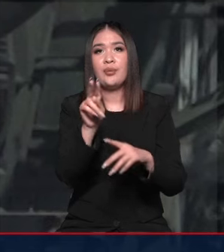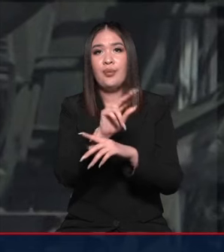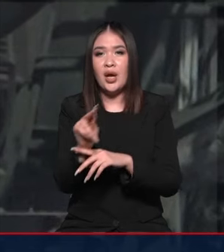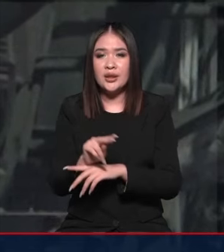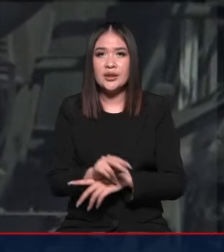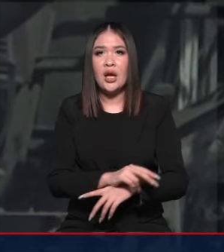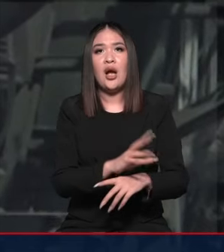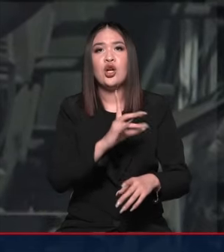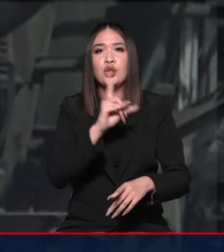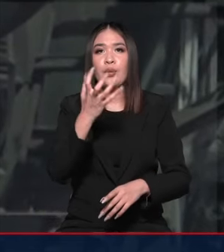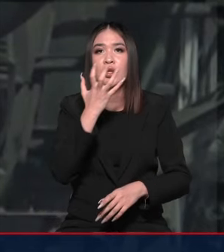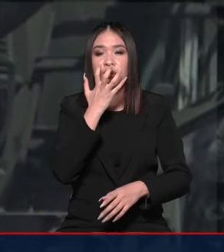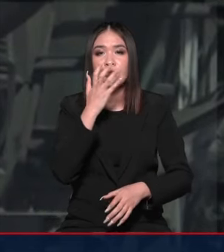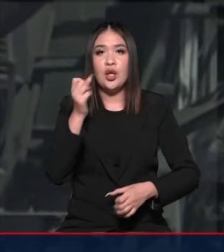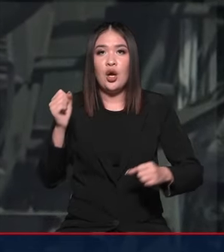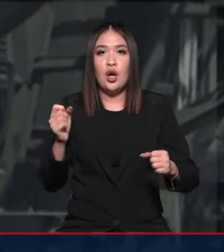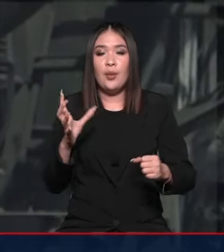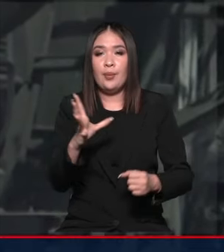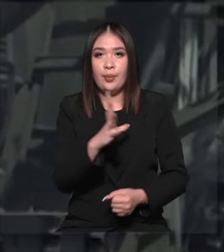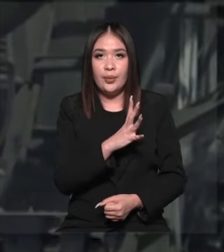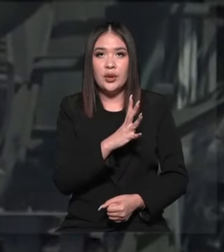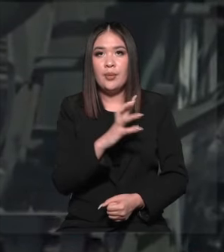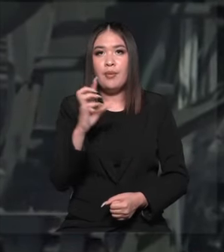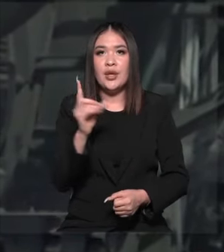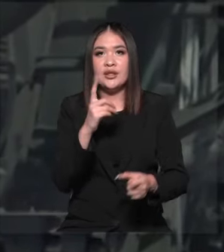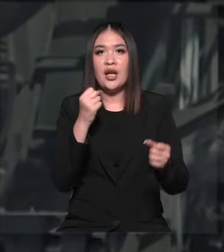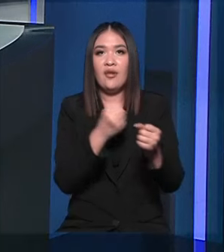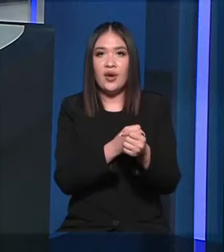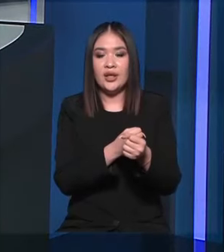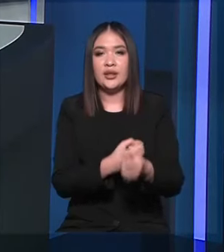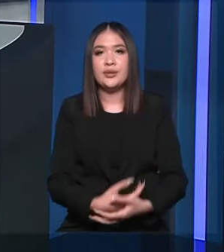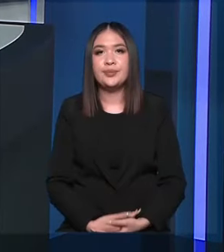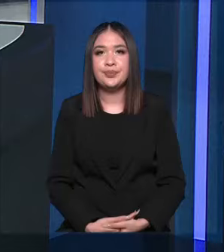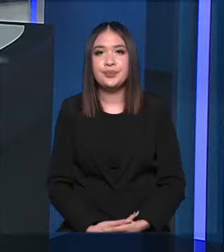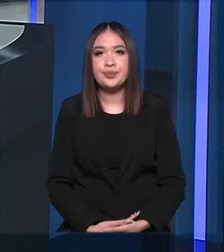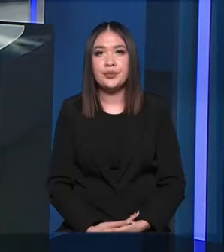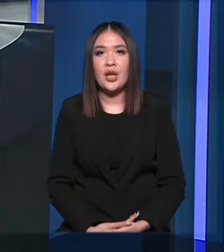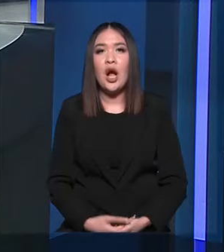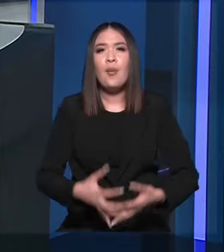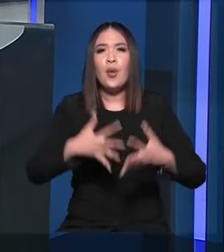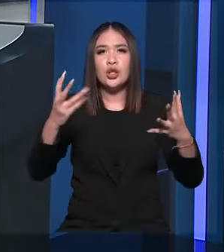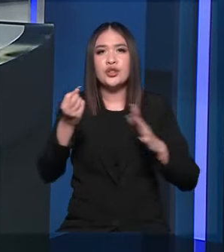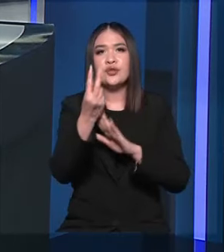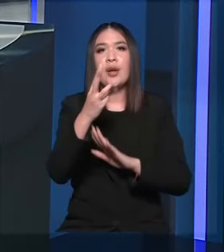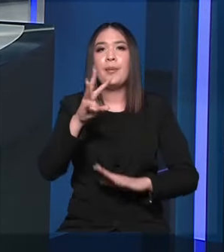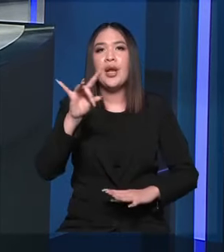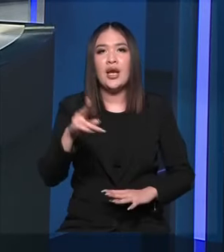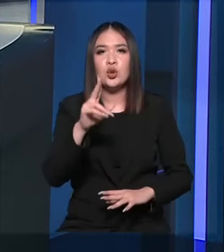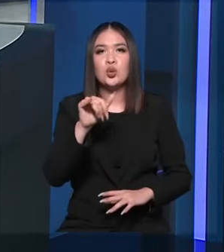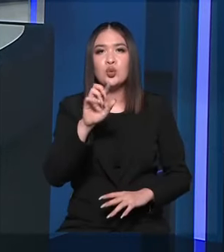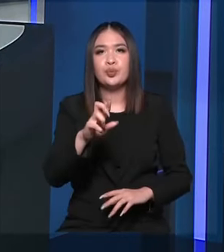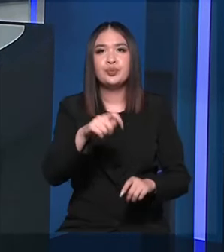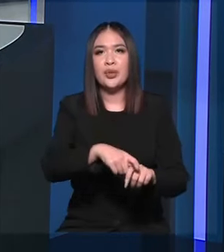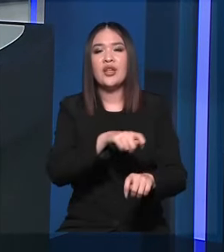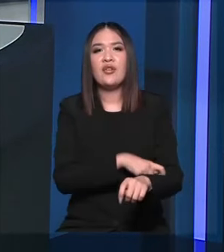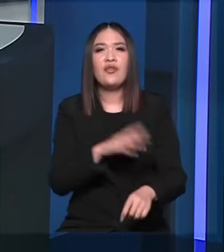отопительный сезон мы вошли и провели его без аварийного. Больше 12 миллиардов кубометров паводковой